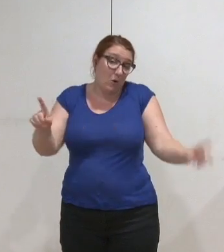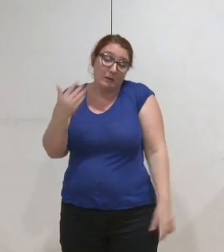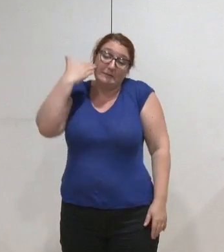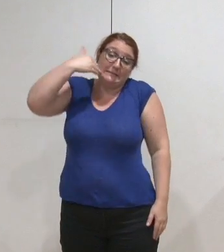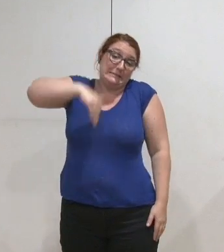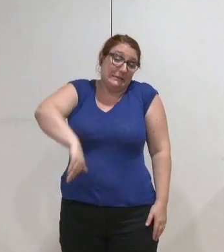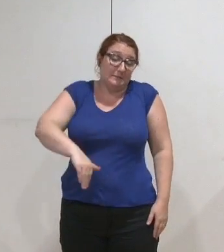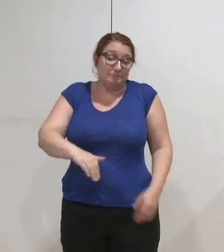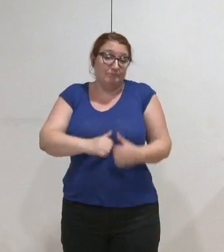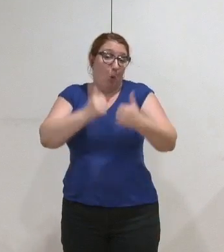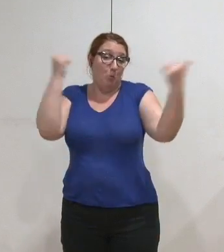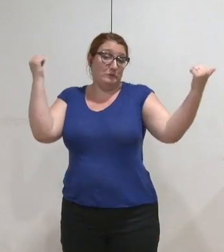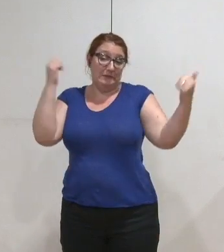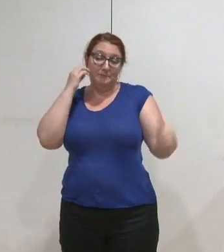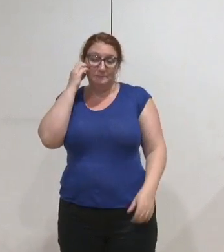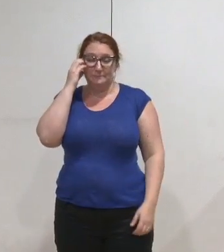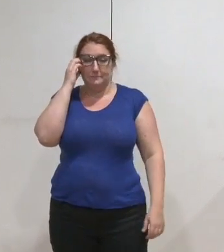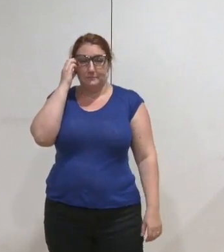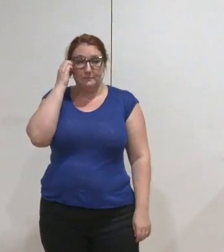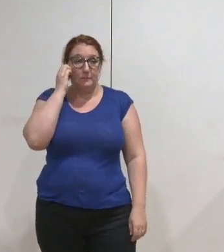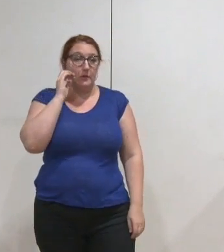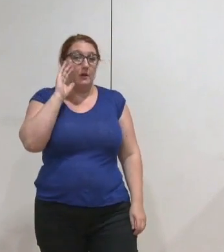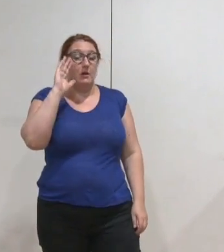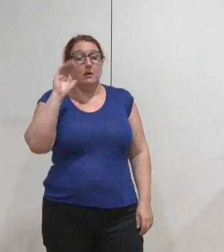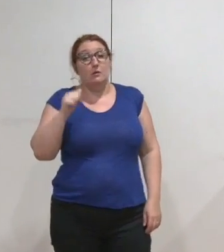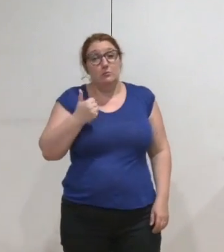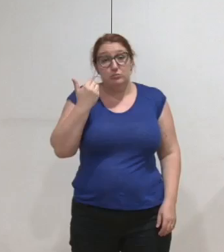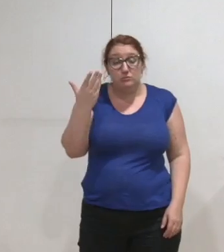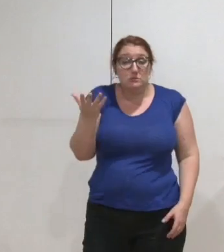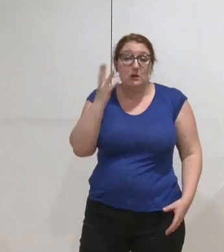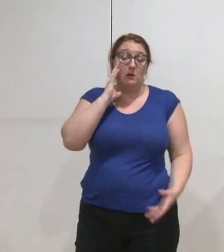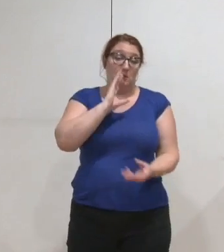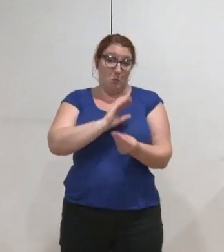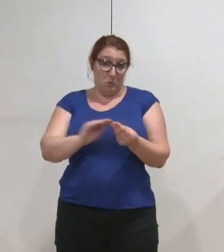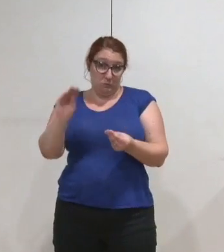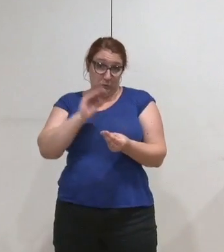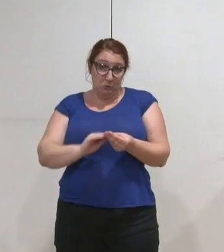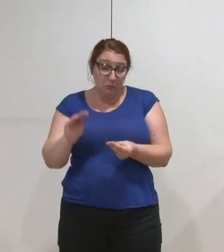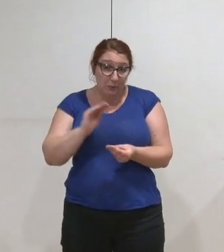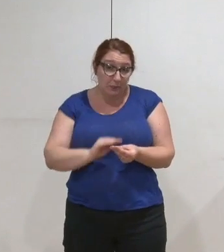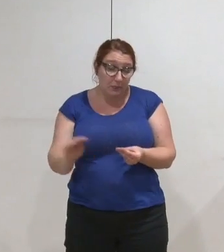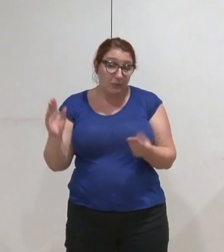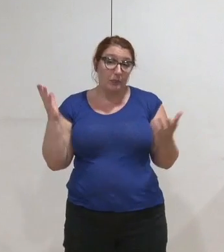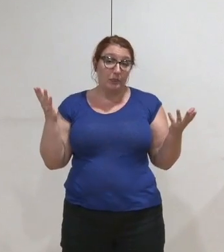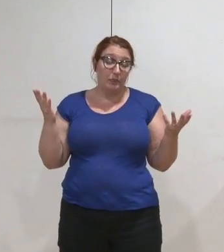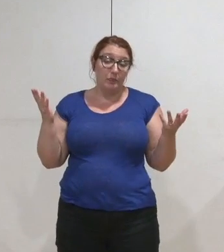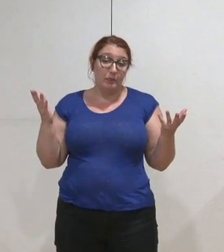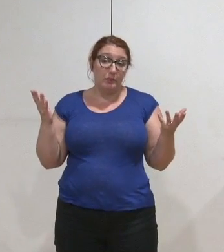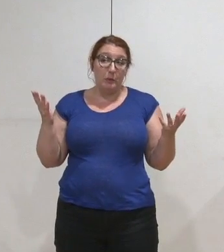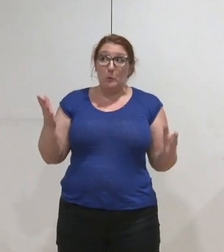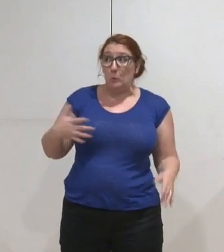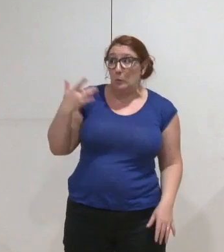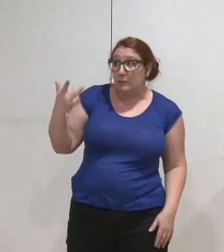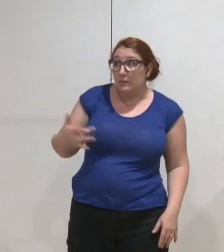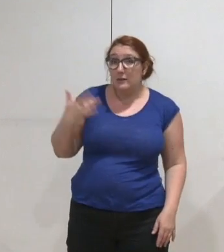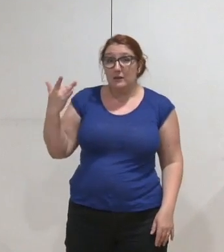opposé au point que on peut se demander quel est le sens l'utilité